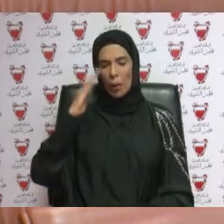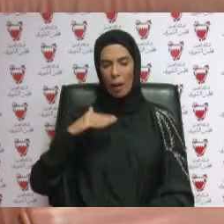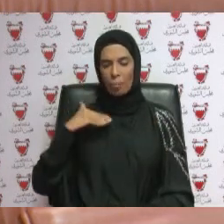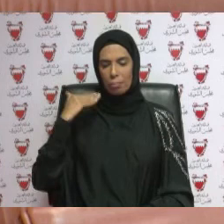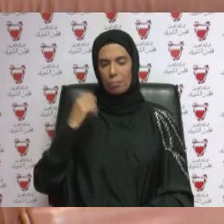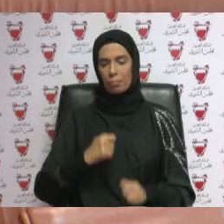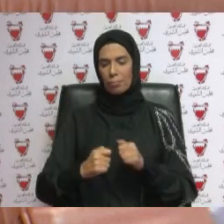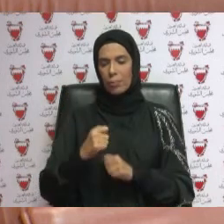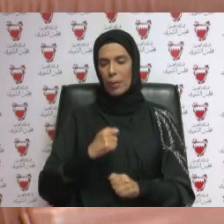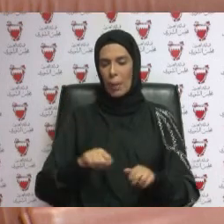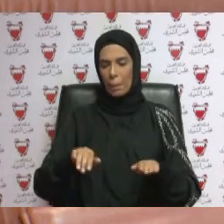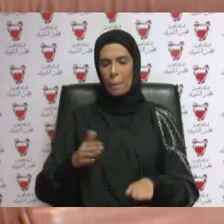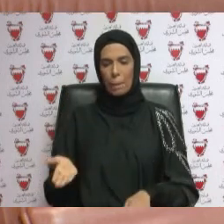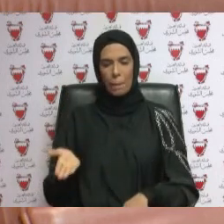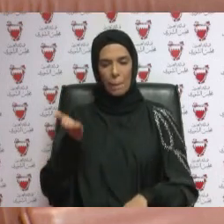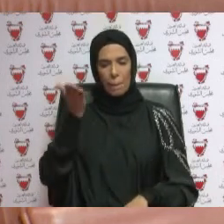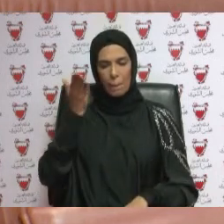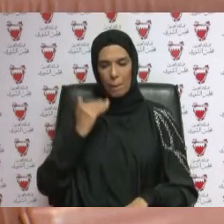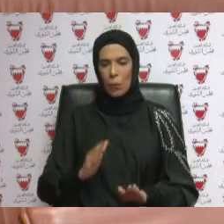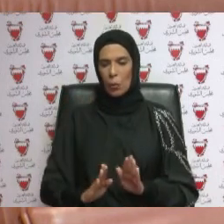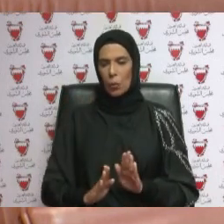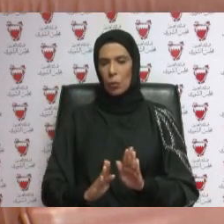للمرأة، والذي هو يدافع عن حقوق المرأة